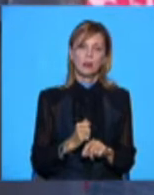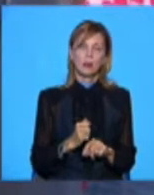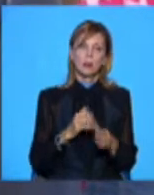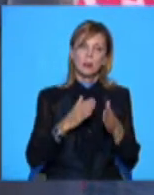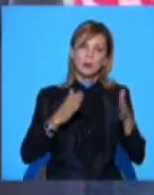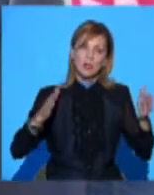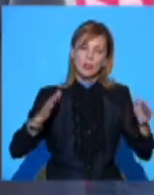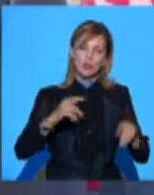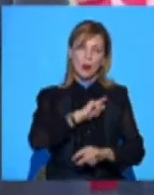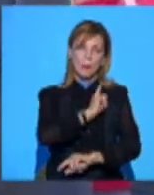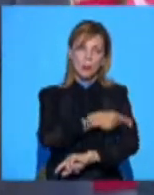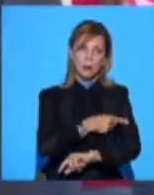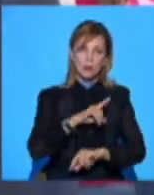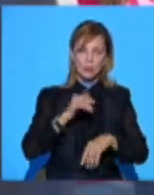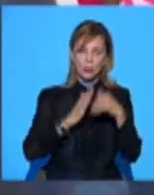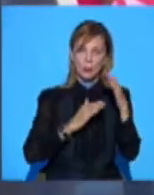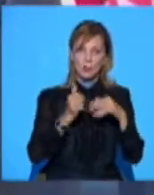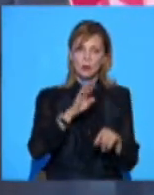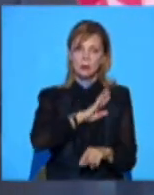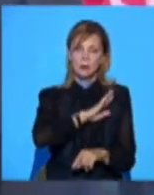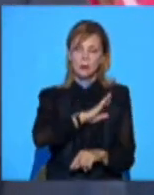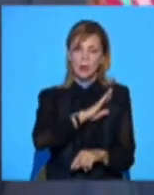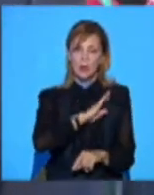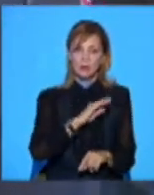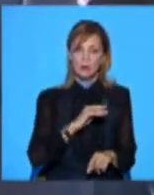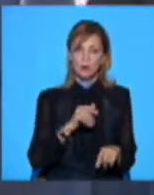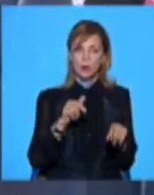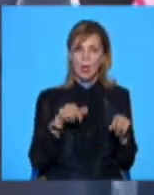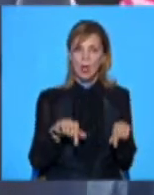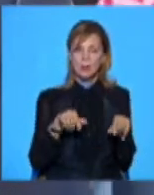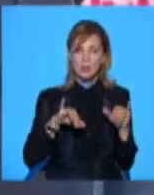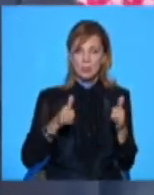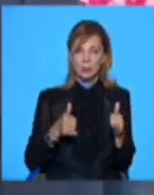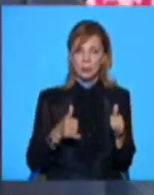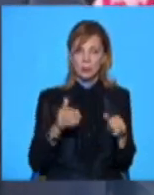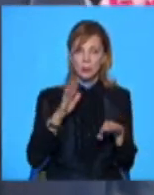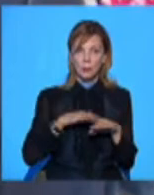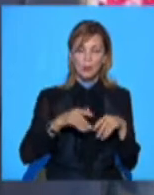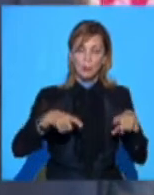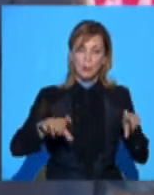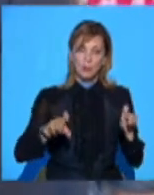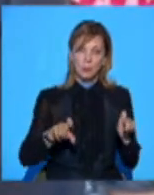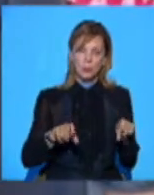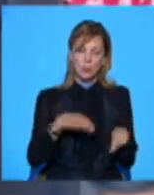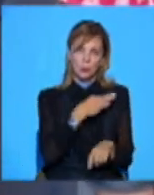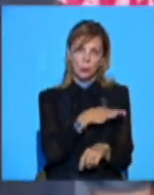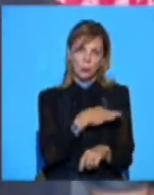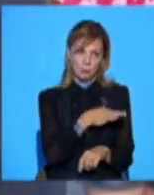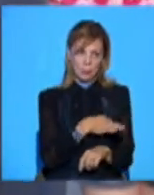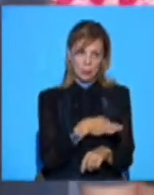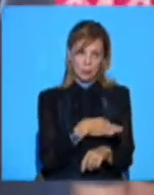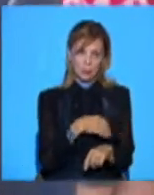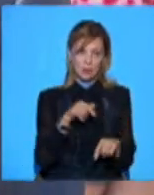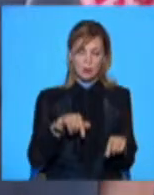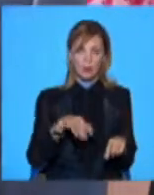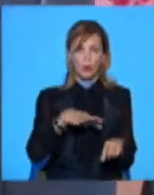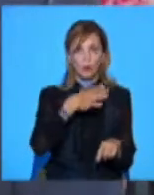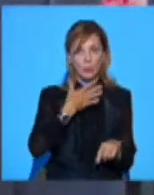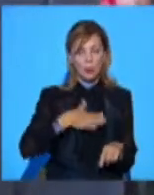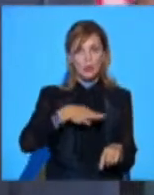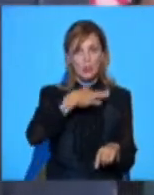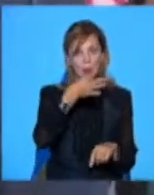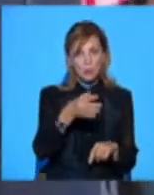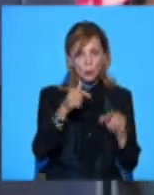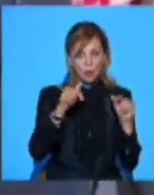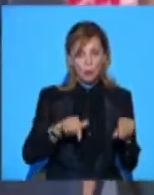mări capacitățile și abilitățile practice, lucru care se întâmplă pe băncile unei universități. Eu le transmit pe